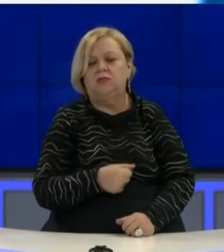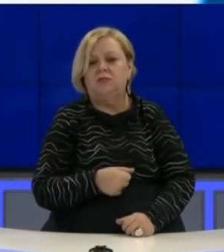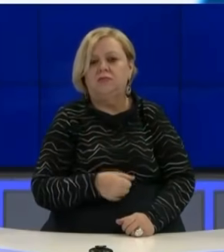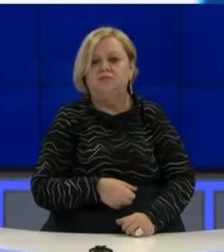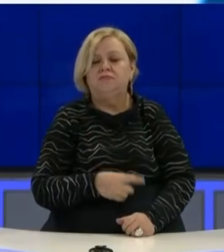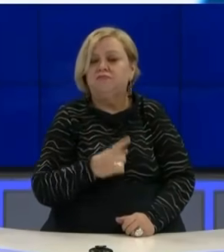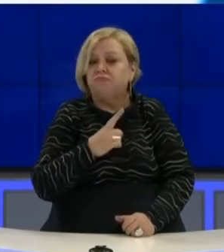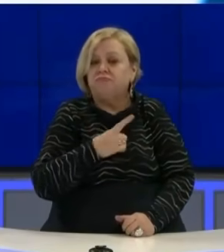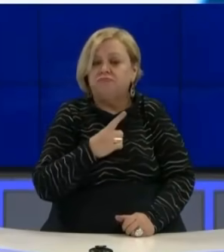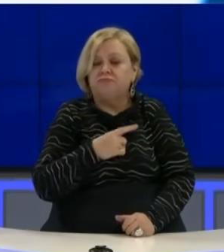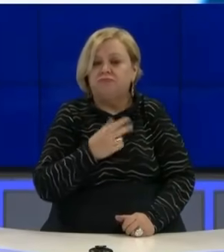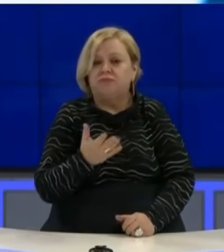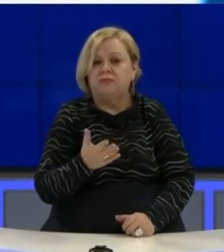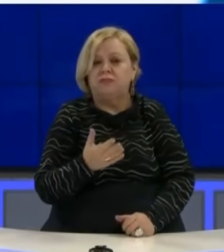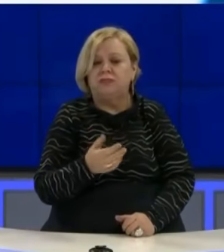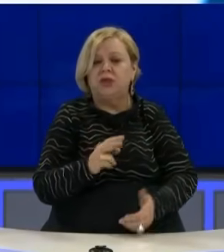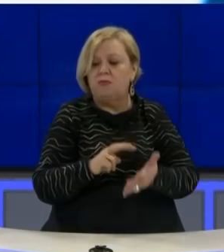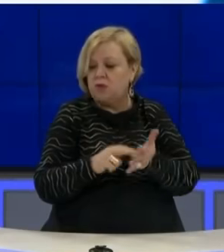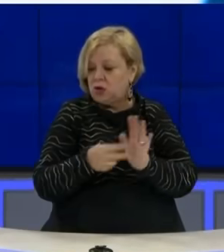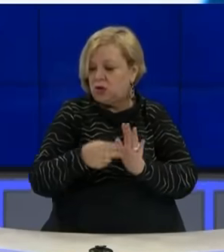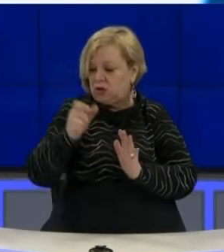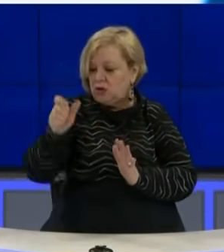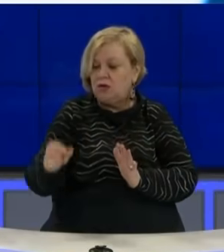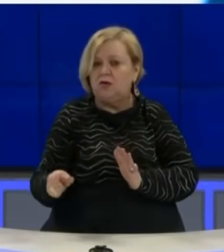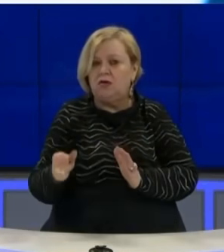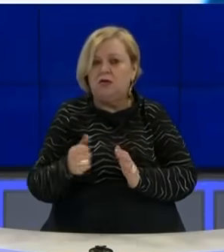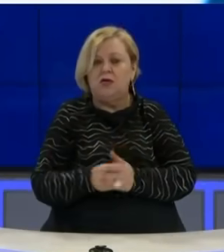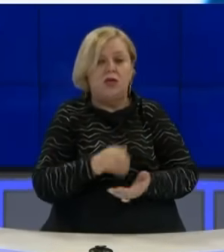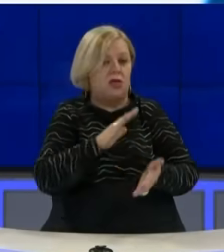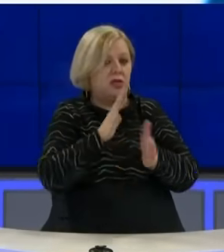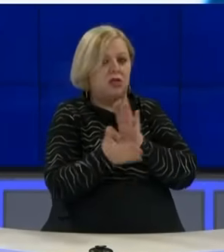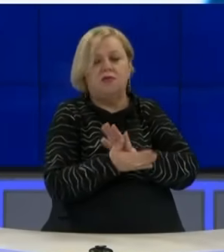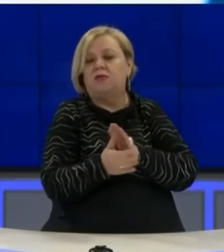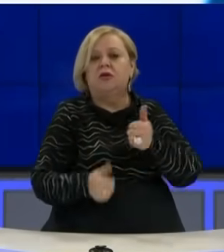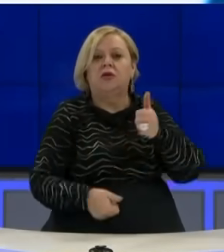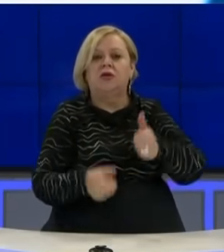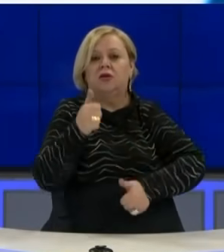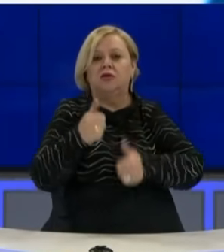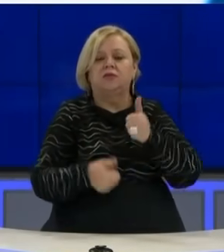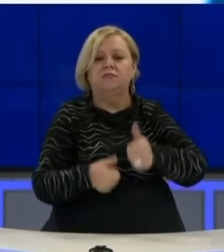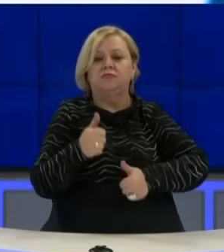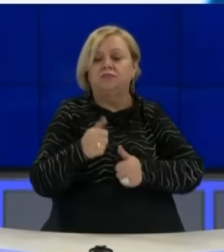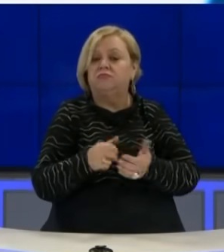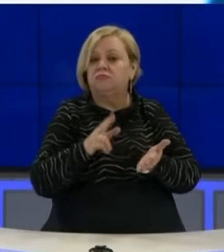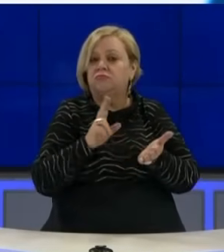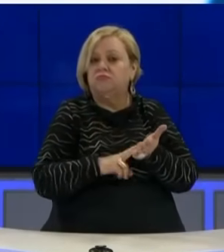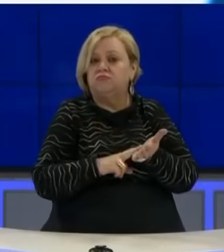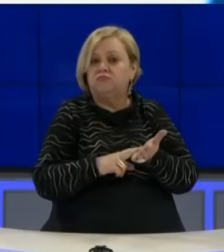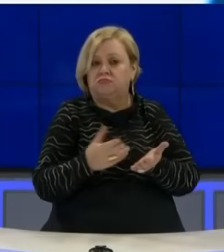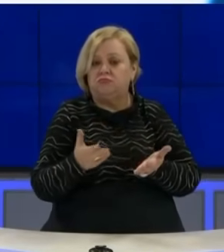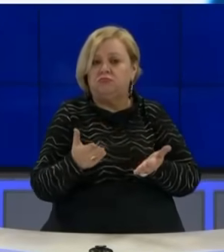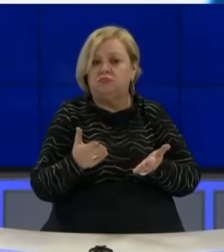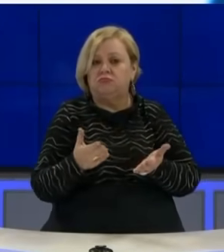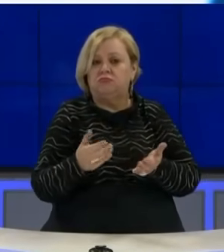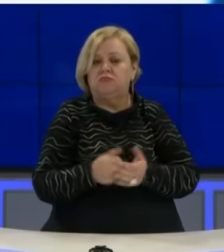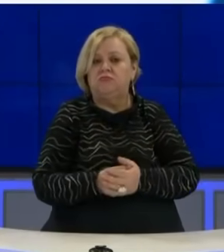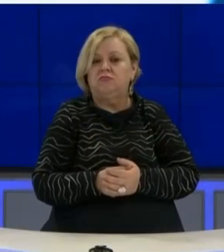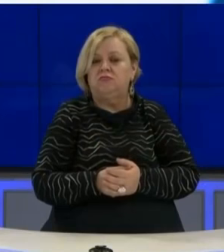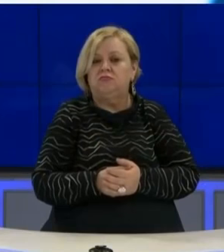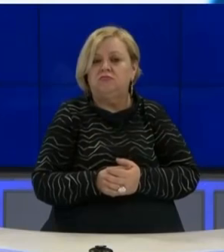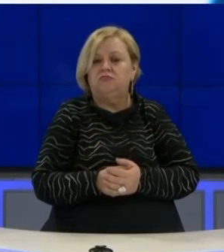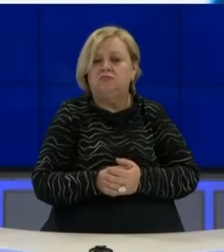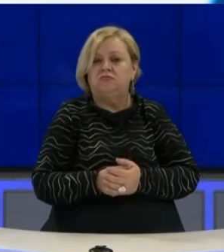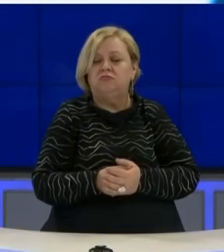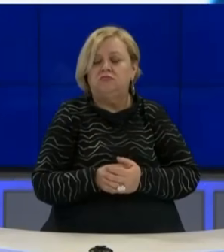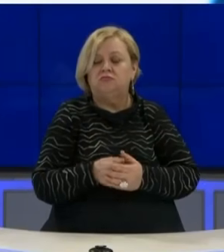rekomandim, pra subjektet politike të cilat i kanë zavendësu kandidatët e tyre me të drejt munden me ngrit çështjen dhe me thanë